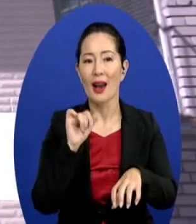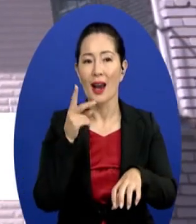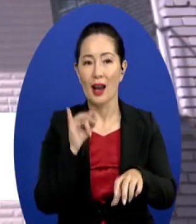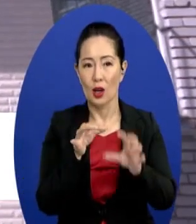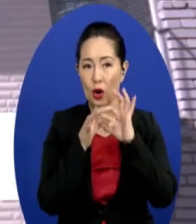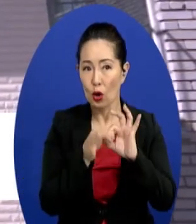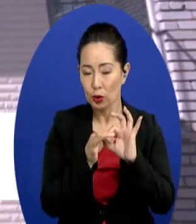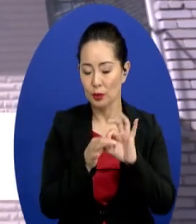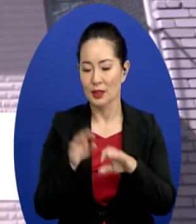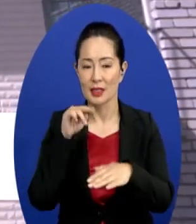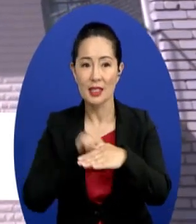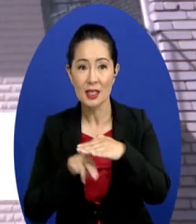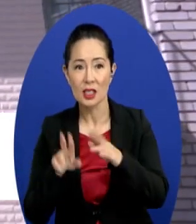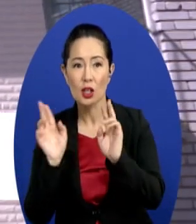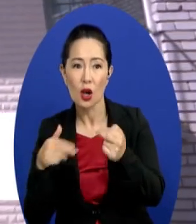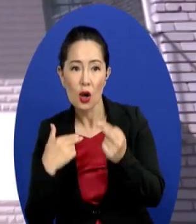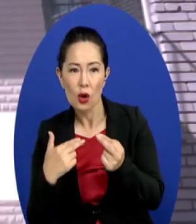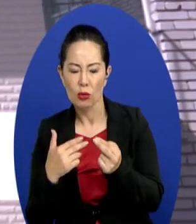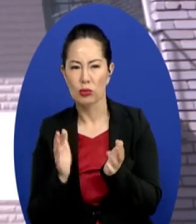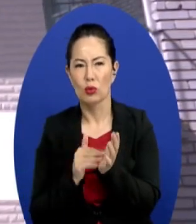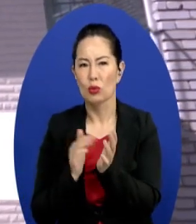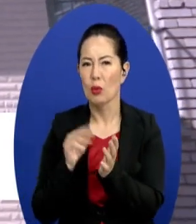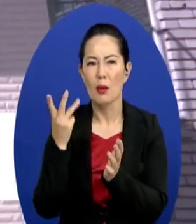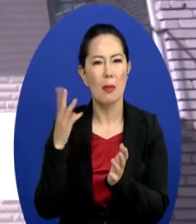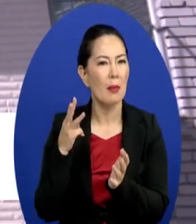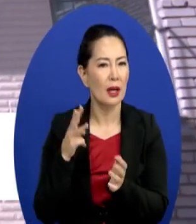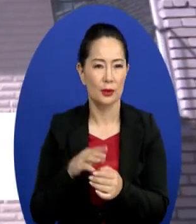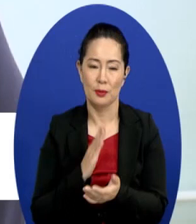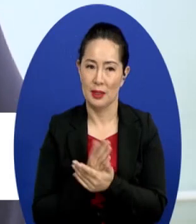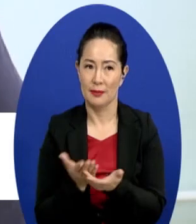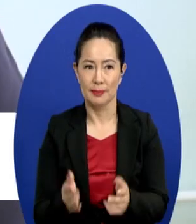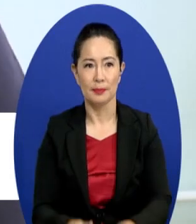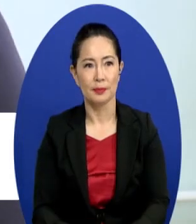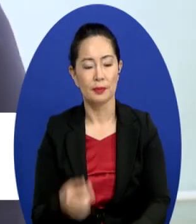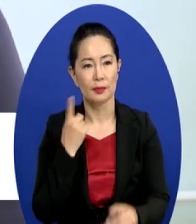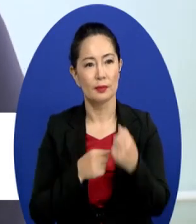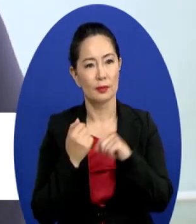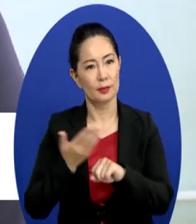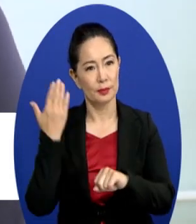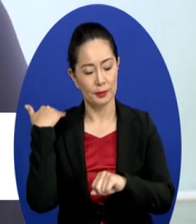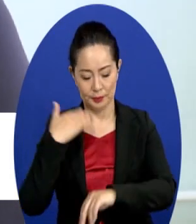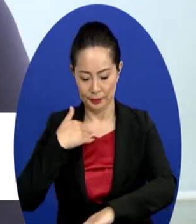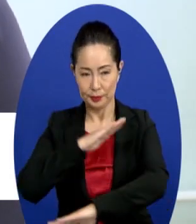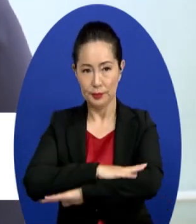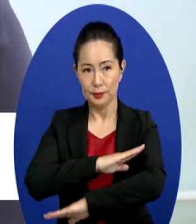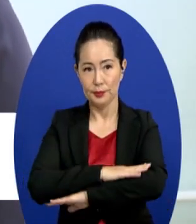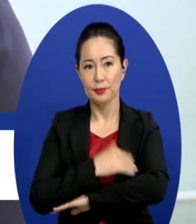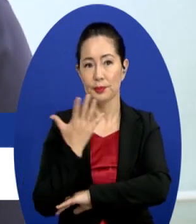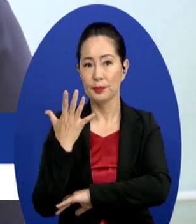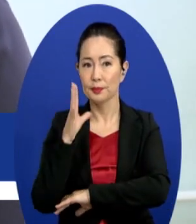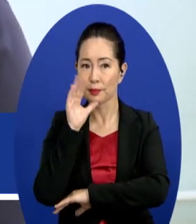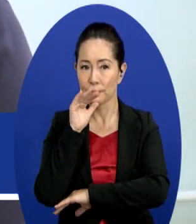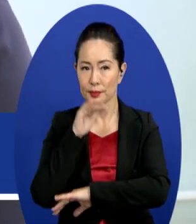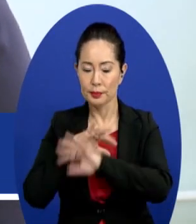гарснаар цэцэрлэгийн анги танхим хүрэлцэхгүй байх магадлалтай байна. Өнгөрсөн хичээлийн жилд манай 5 настай